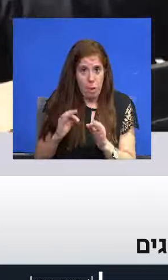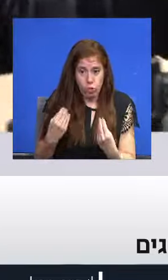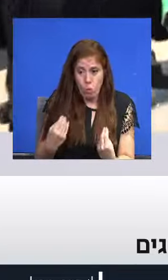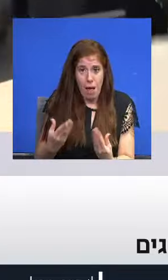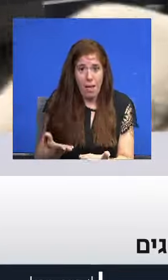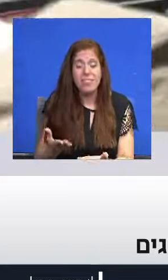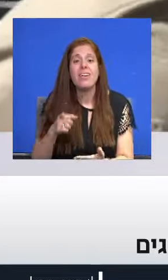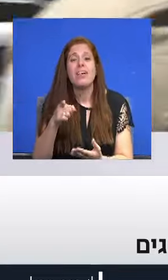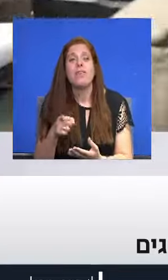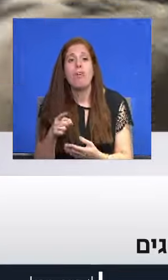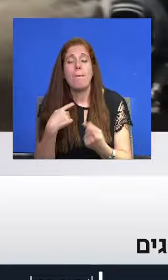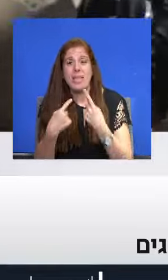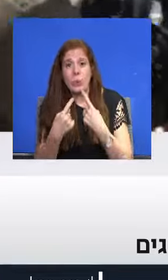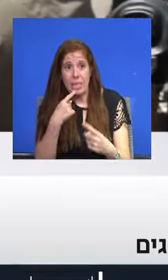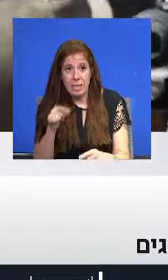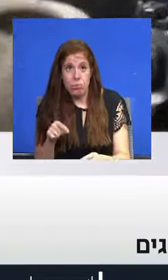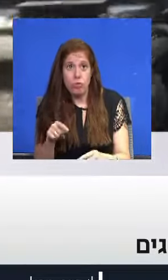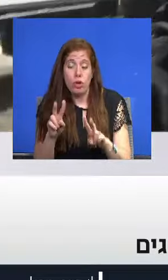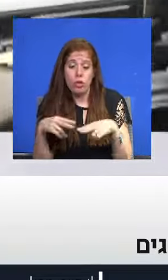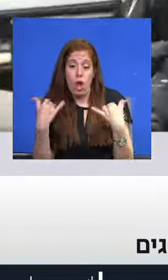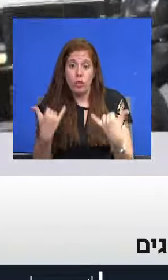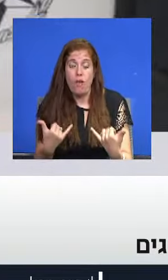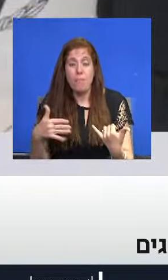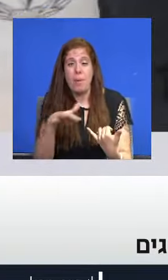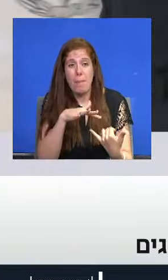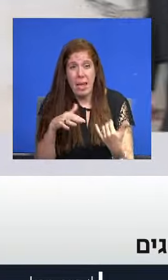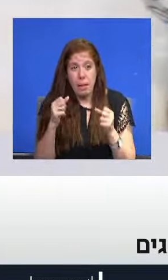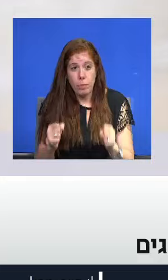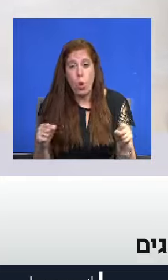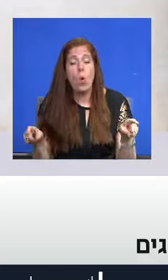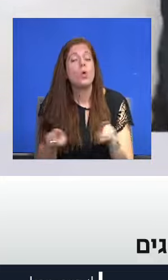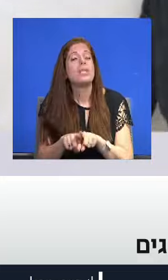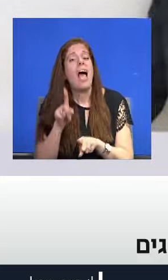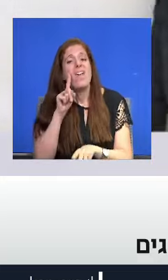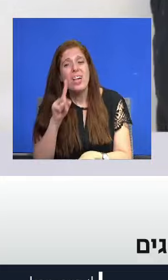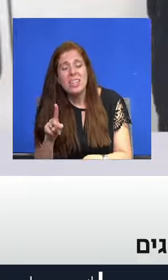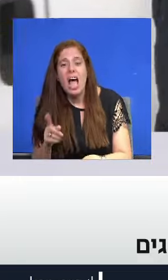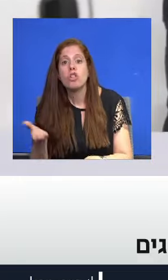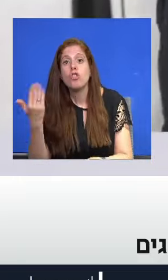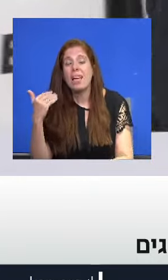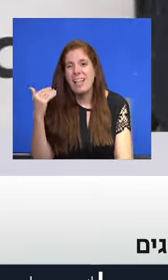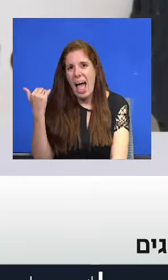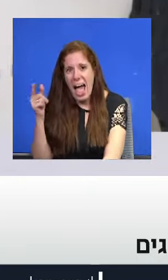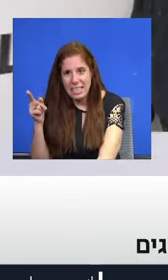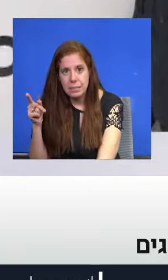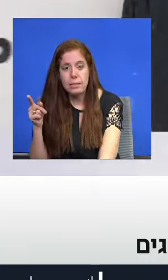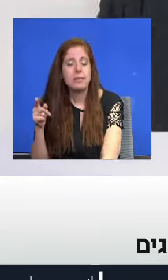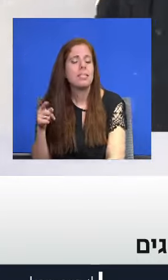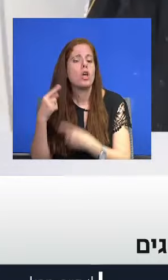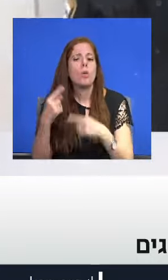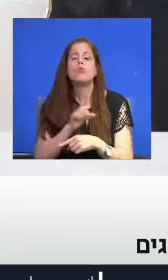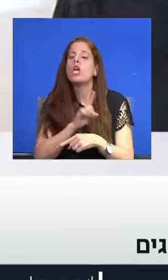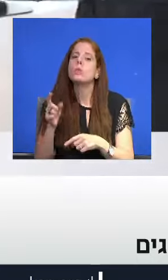ובדיונים המקדימים שמקיימים כרגע במערכת הביטחון, אותה חוות דעת שהייתה אז היא גם היום שאסור לעשות שינויים